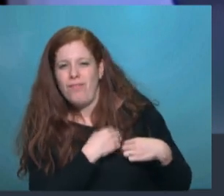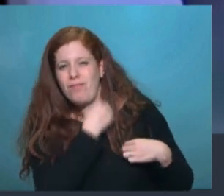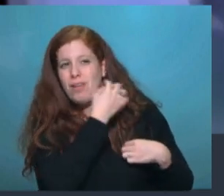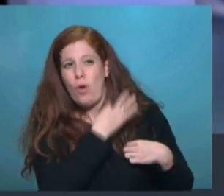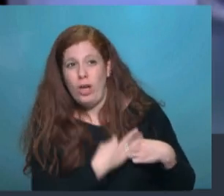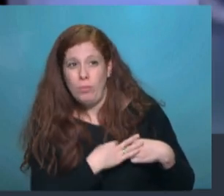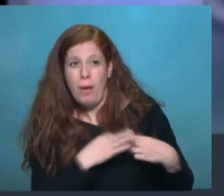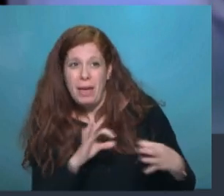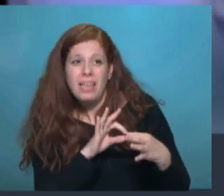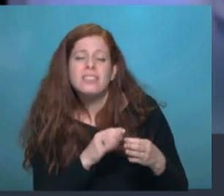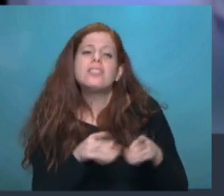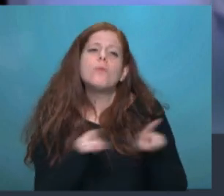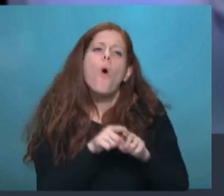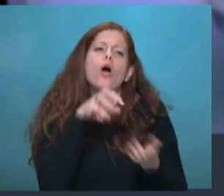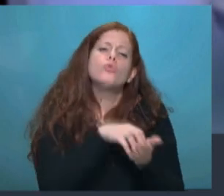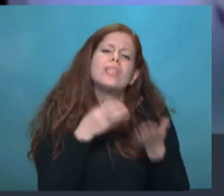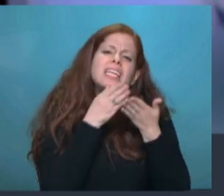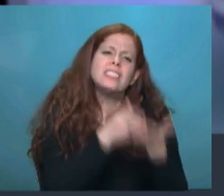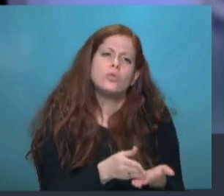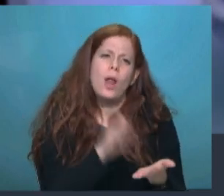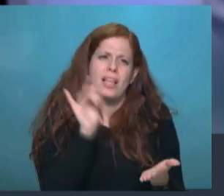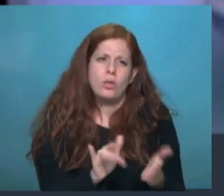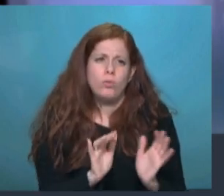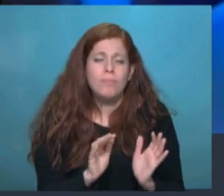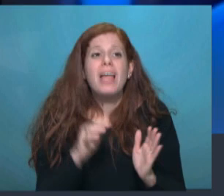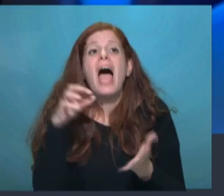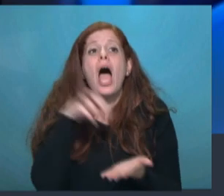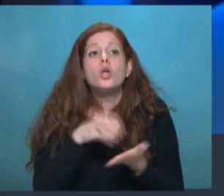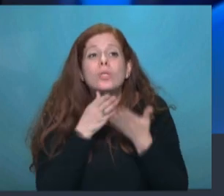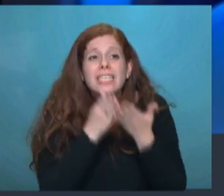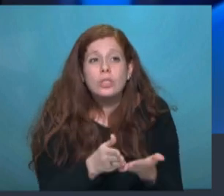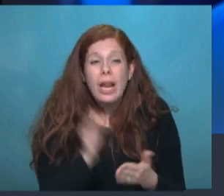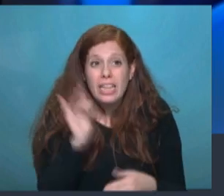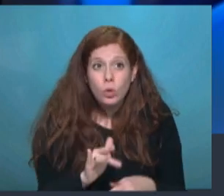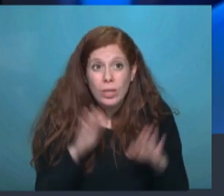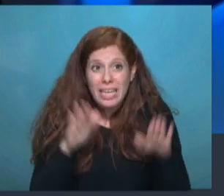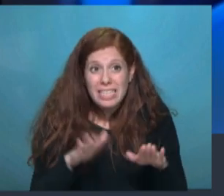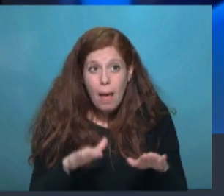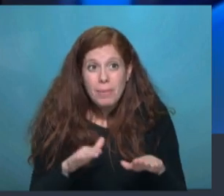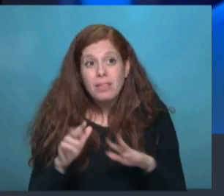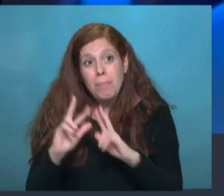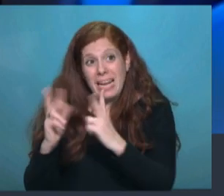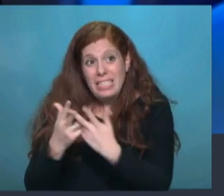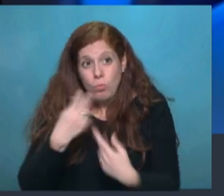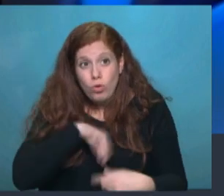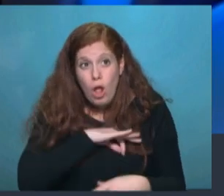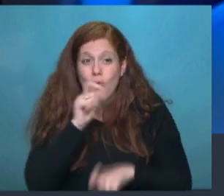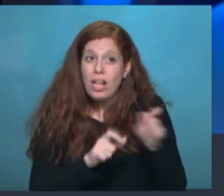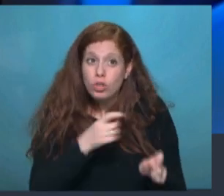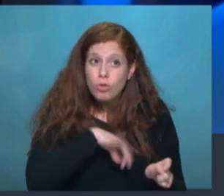هيئة دعم المقاومة الإسلامية جميل هيئة دعم المقاومة الإسلامية هي الشريان الواصل ما بين أهلنا